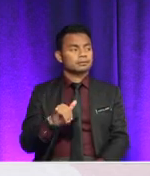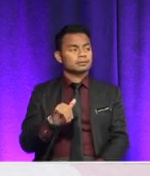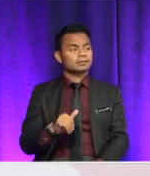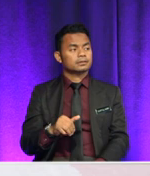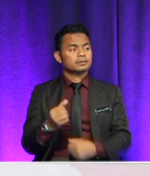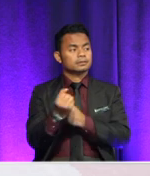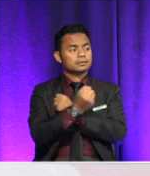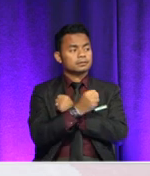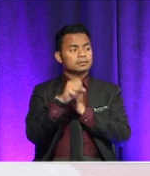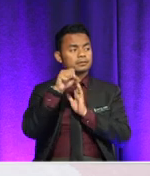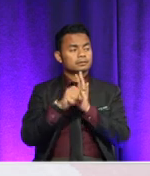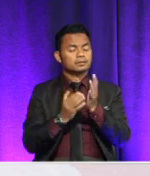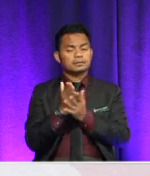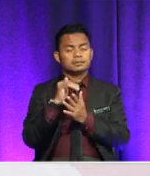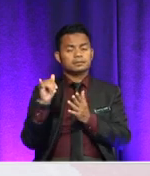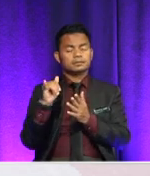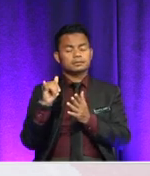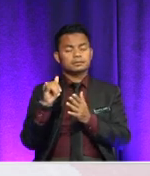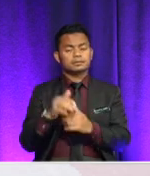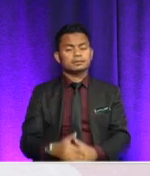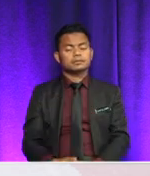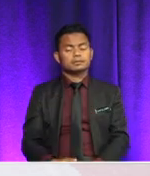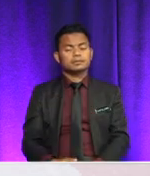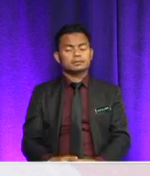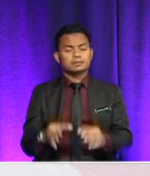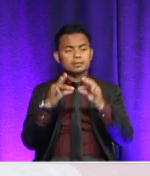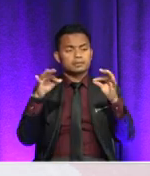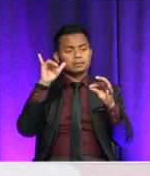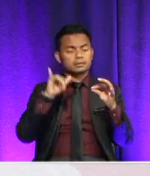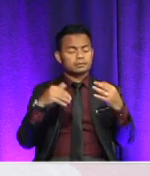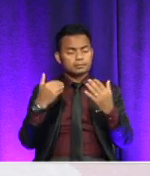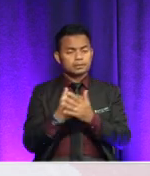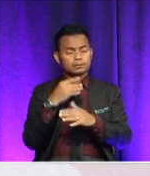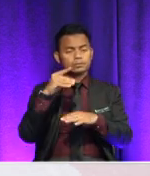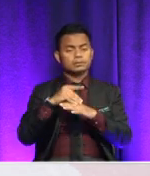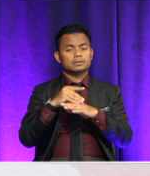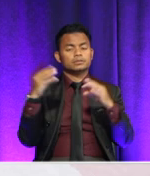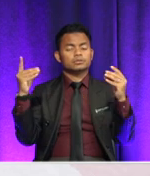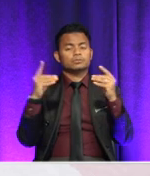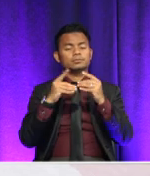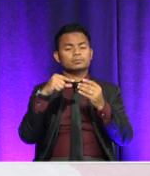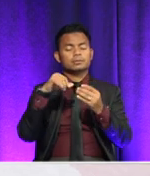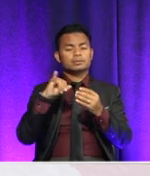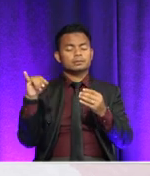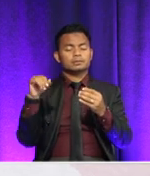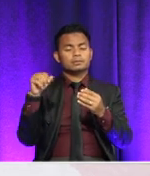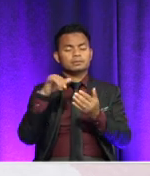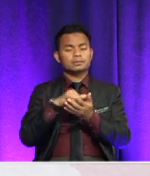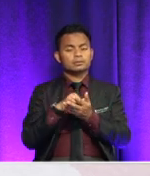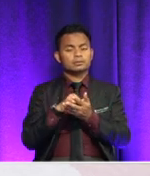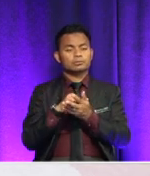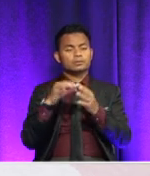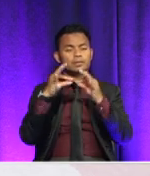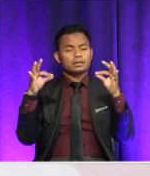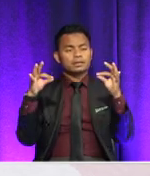seterusnya ayat yang dijumpai yang baru dijumpai itu kemudian majemuk keterangan